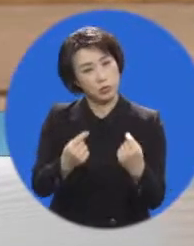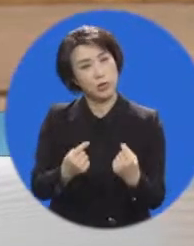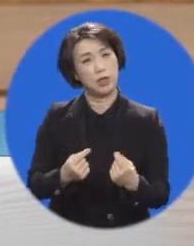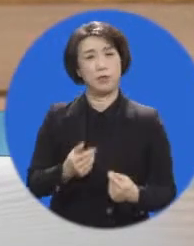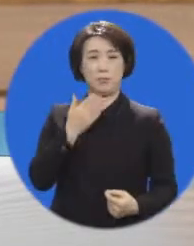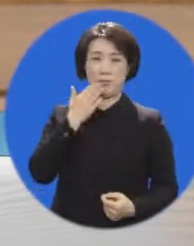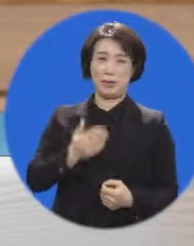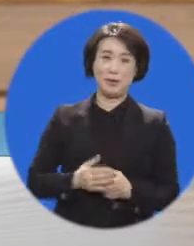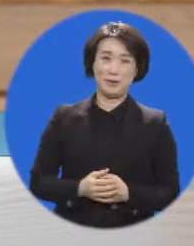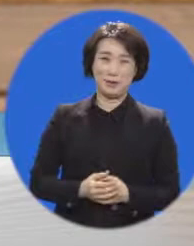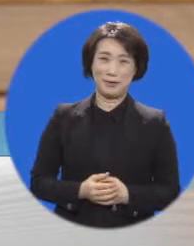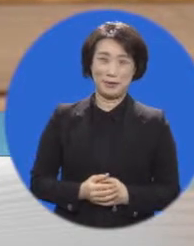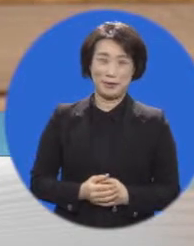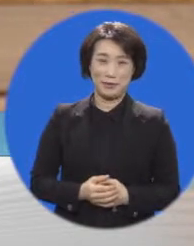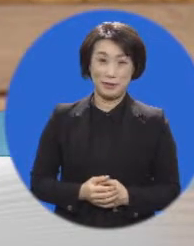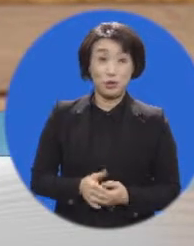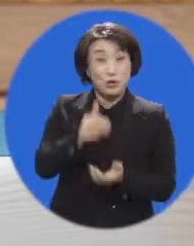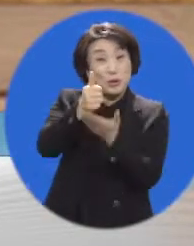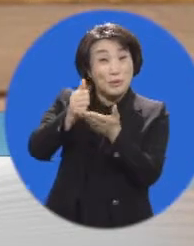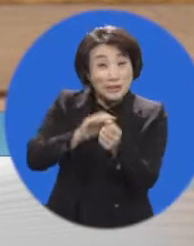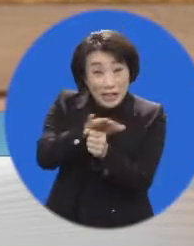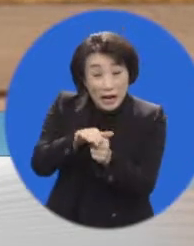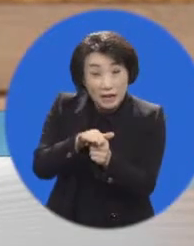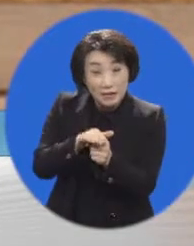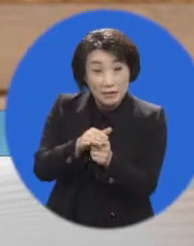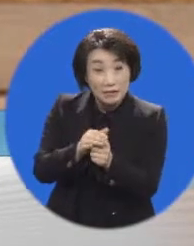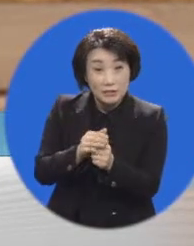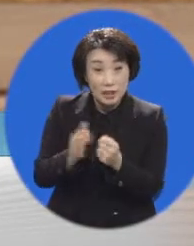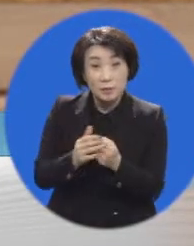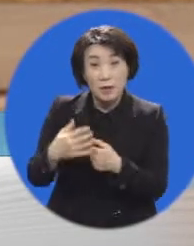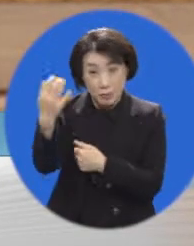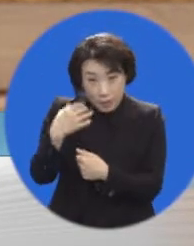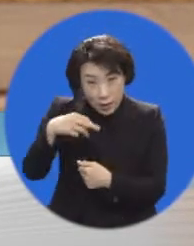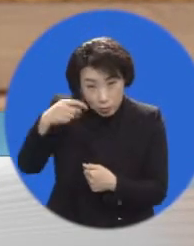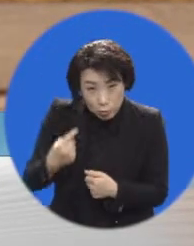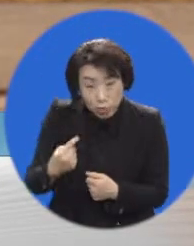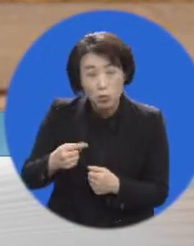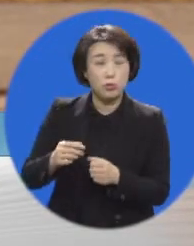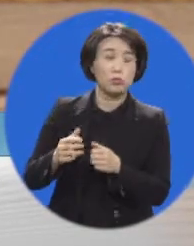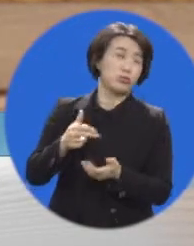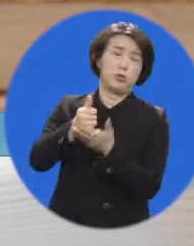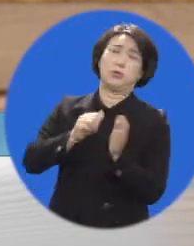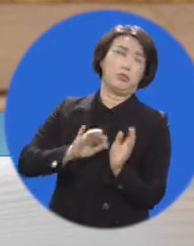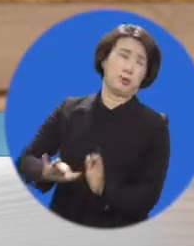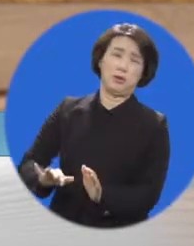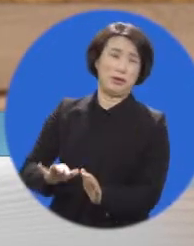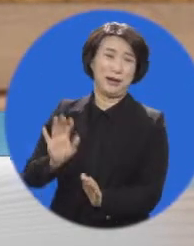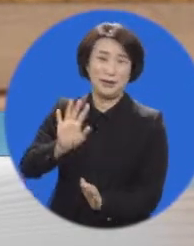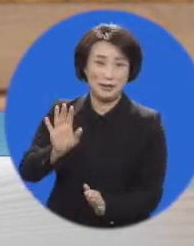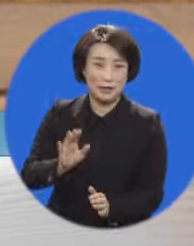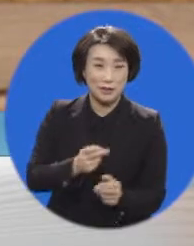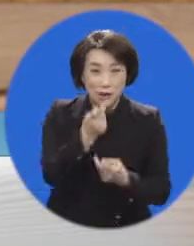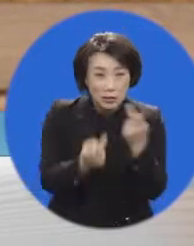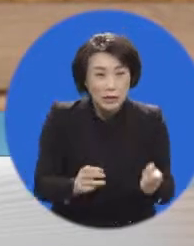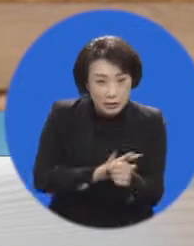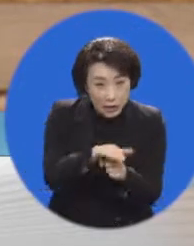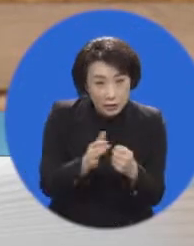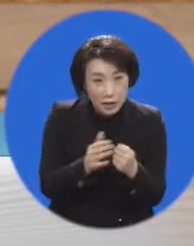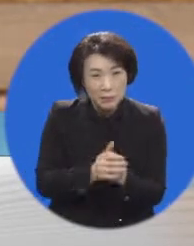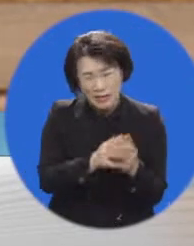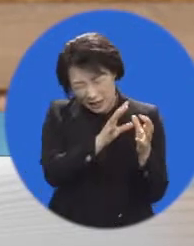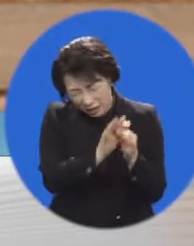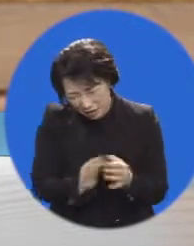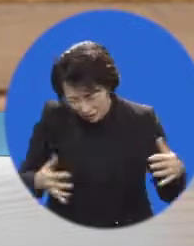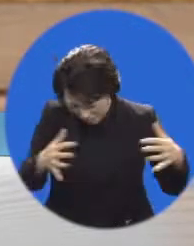때입니다. 주님을 사랑하기에 핍박받아도 부인하지 않고, 형제를 사랑하기에 끝까지 함께